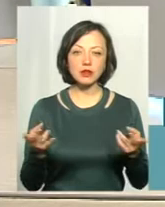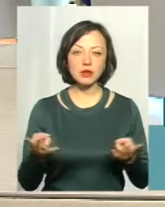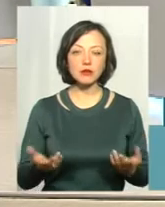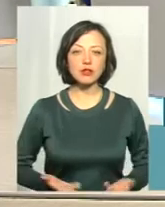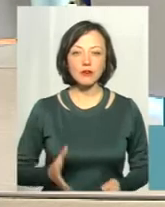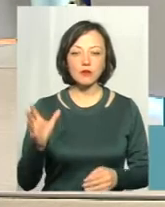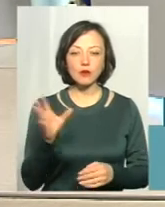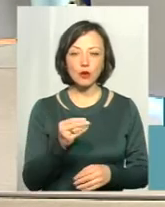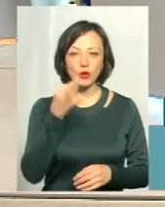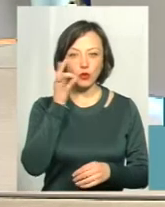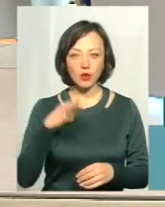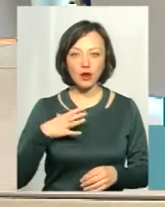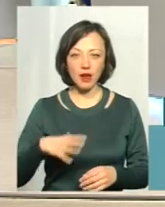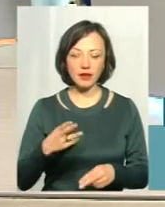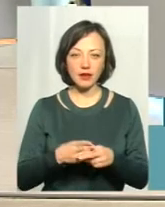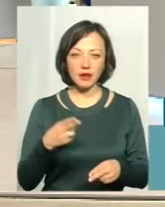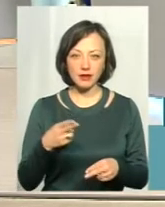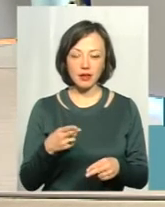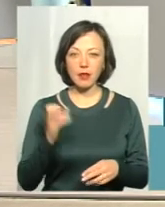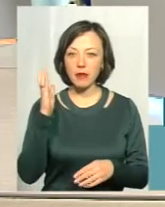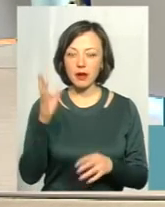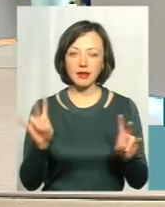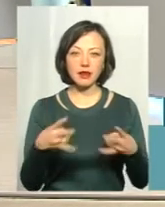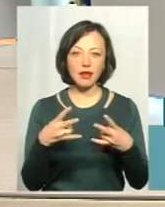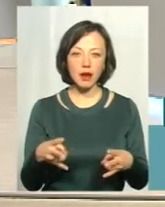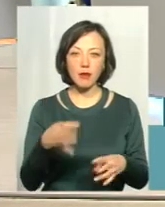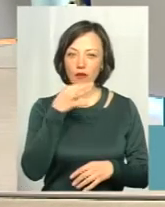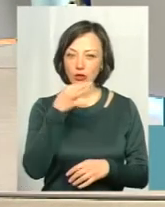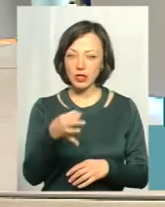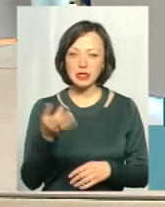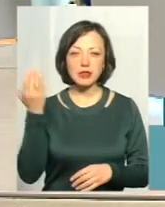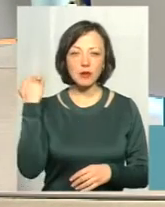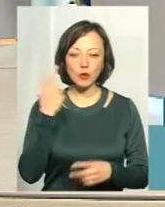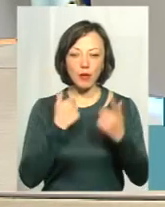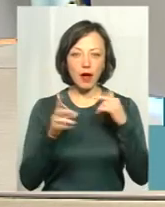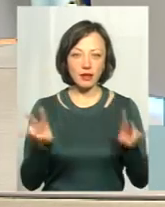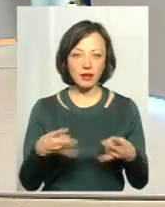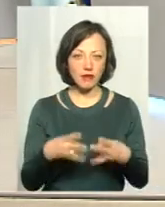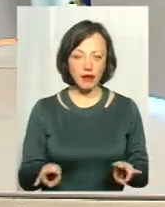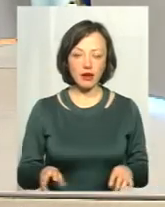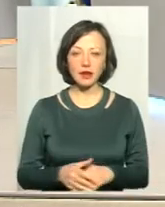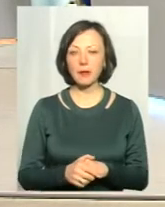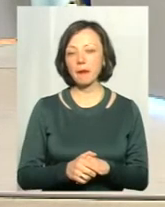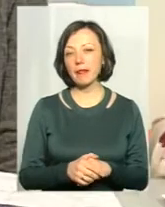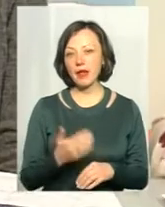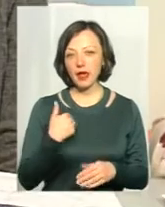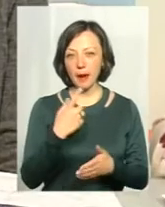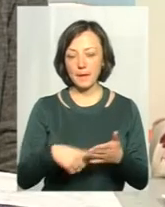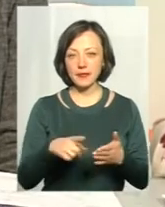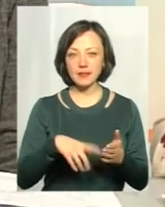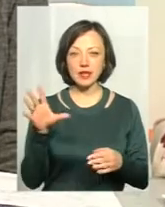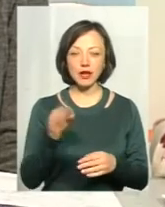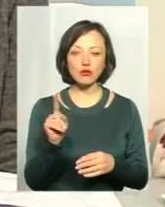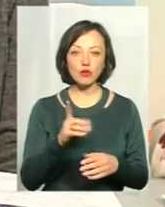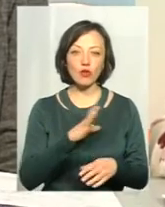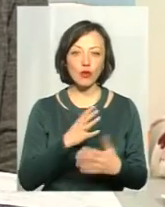цьому досвід, витримка і гарт, і наперед не треба ворожити, і за минулим плакати не варт. Я перекреслила все, що було